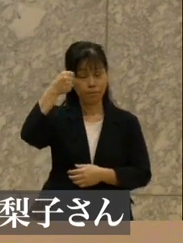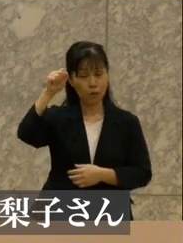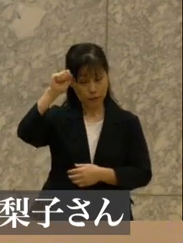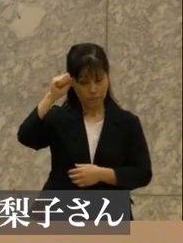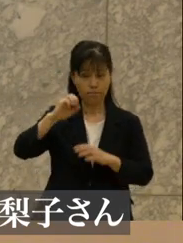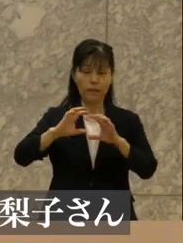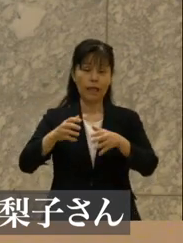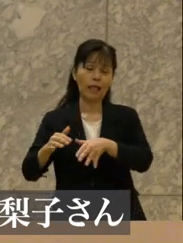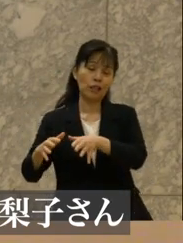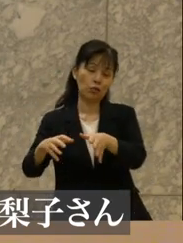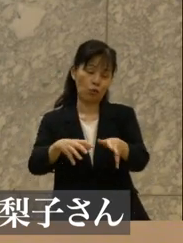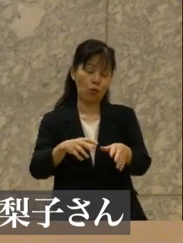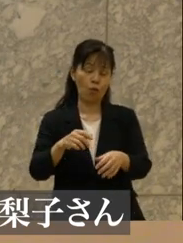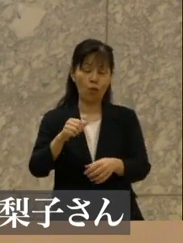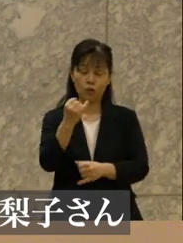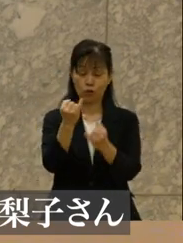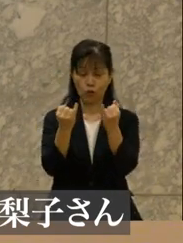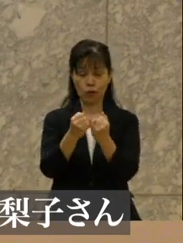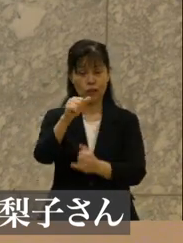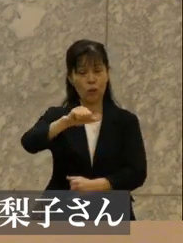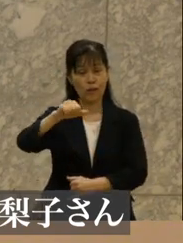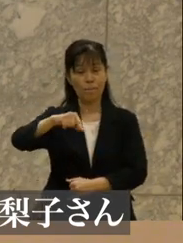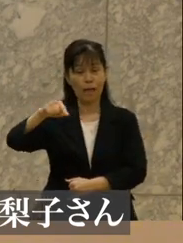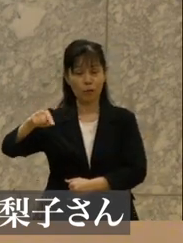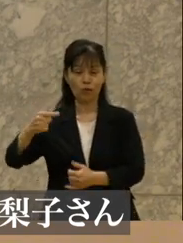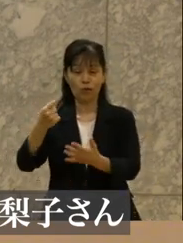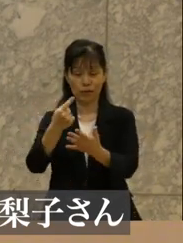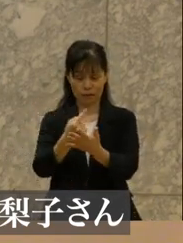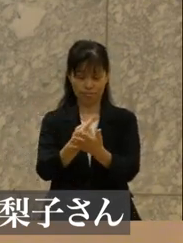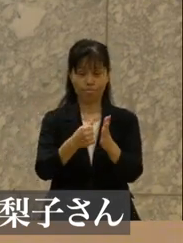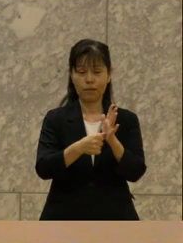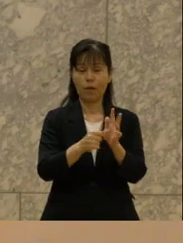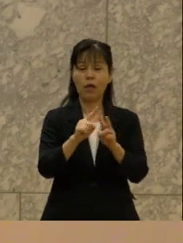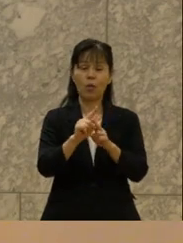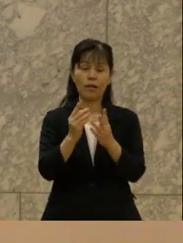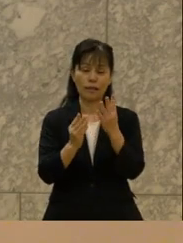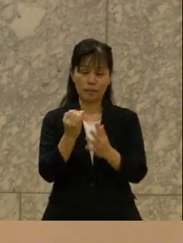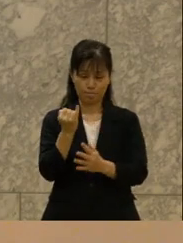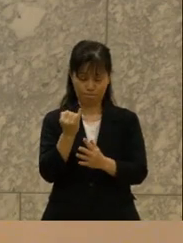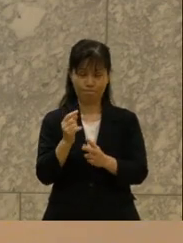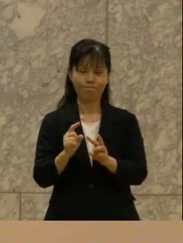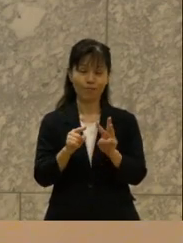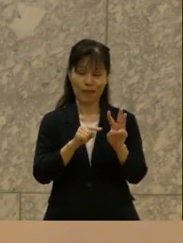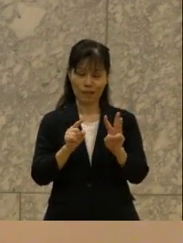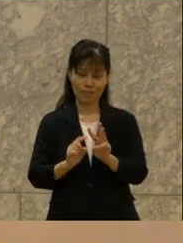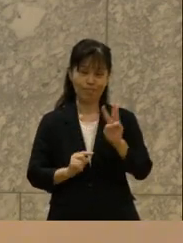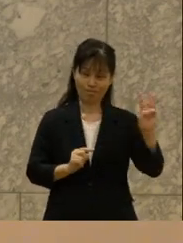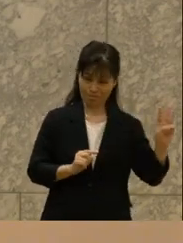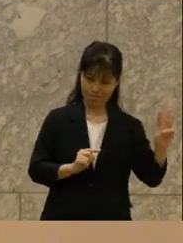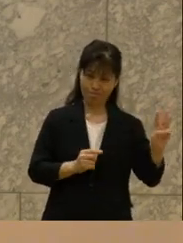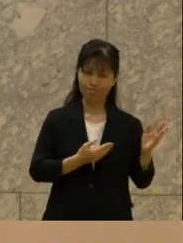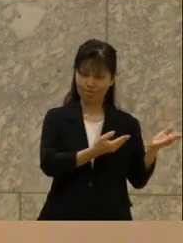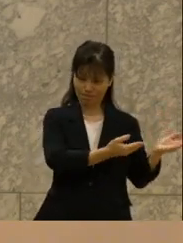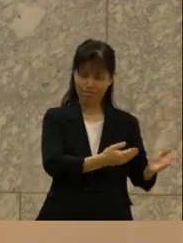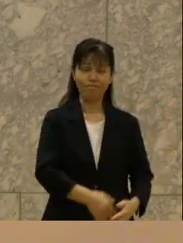陸上で女子5000mに出場されました小林百合子さんどうぞお入りください